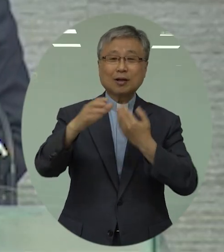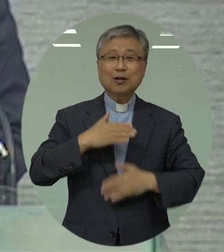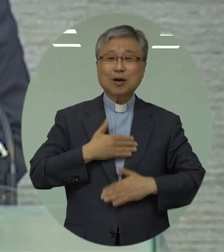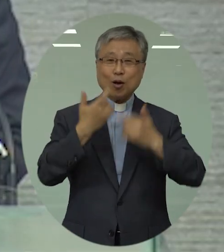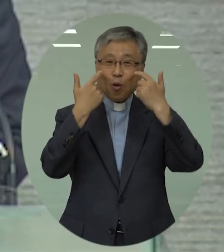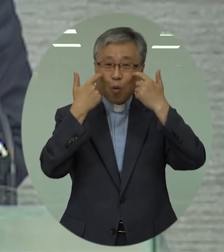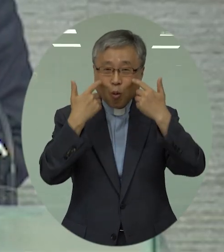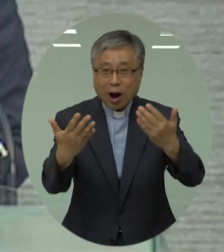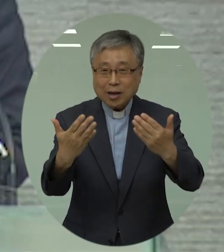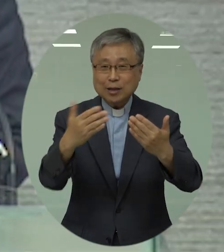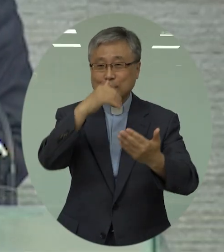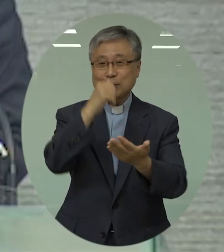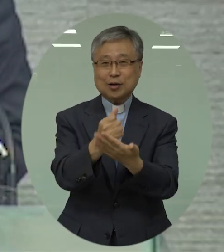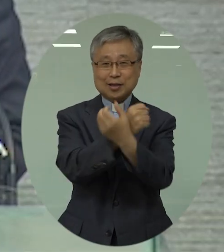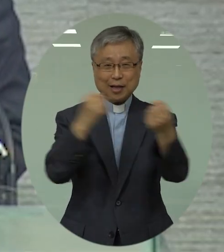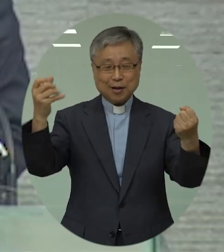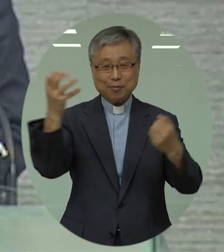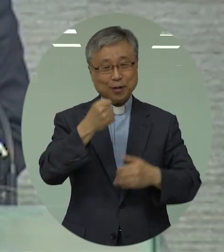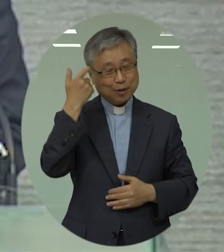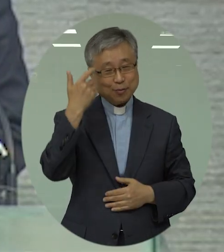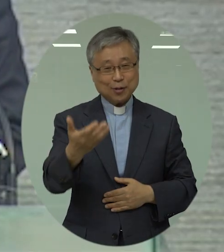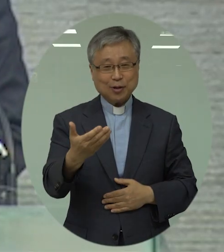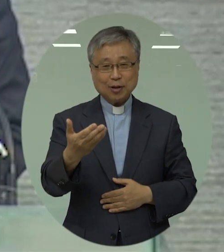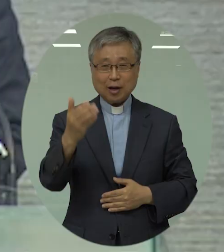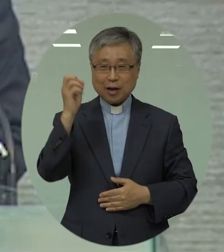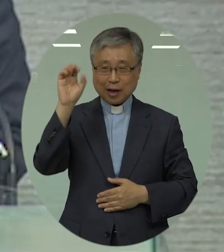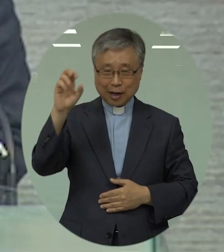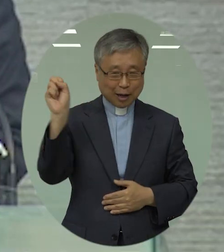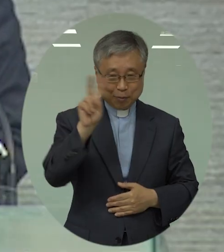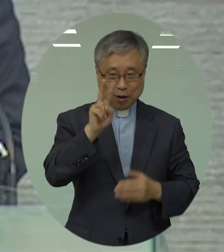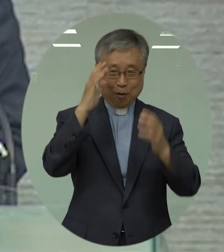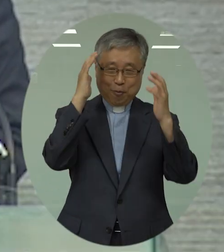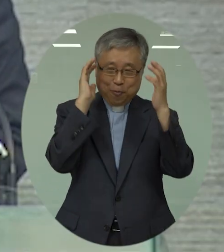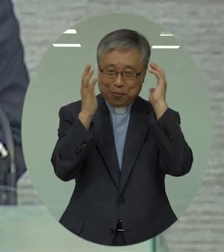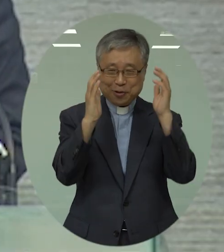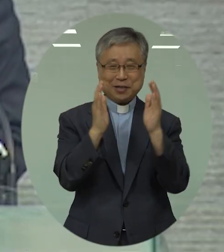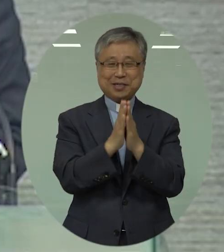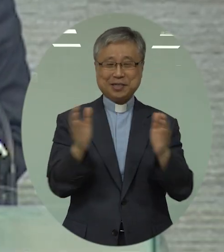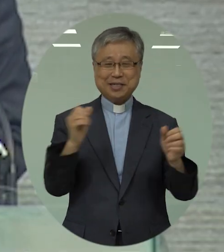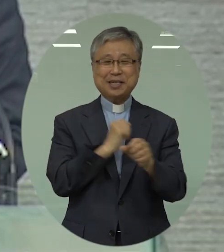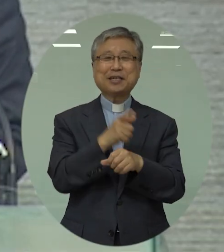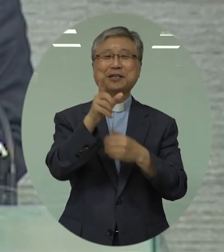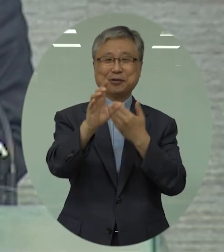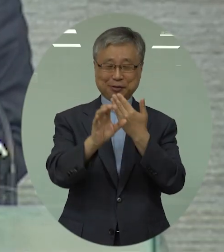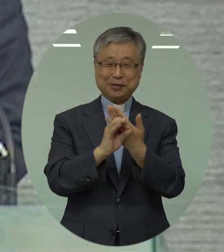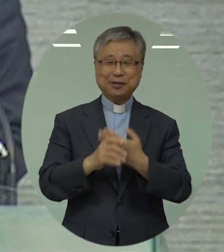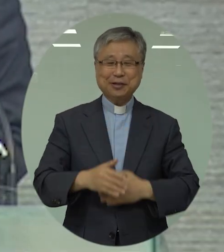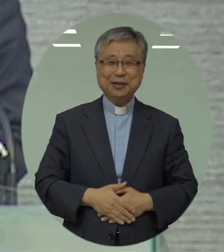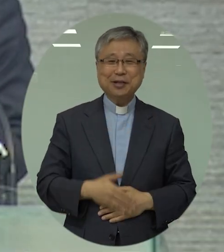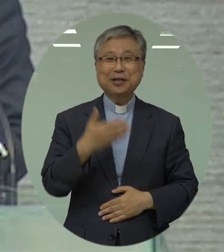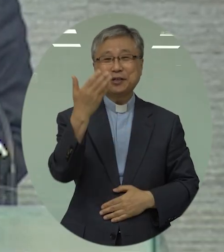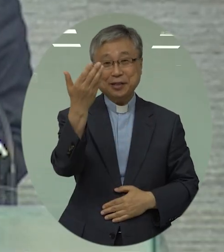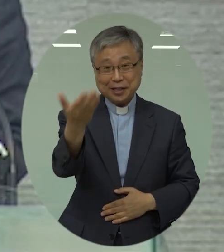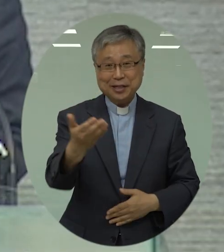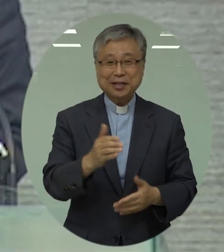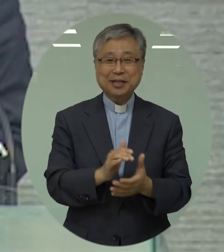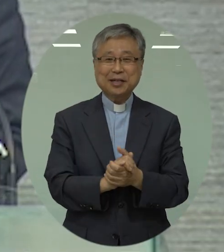확실히 죄사함을 받으셨습니까? 그러면 이제 혼동되기 시작해요. 흔들리기 시작해요. 그러면